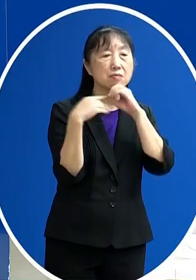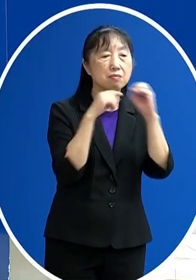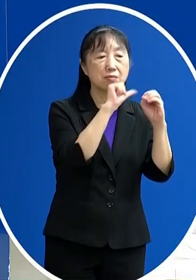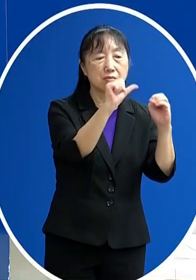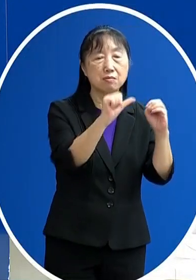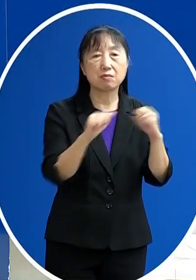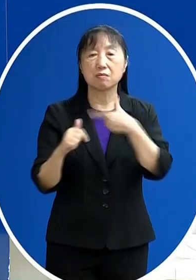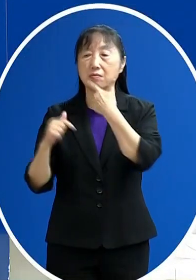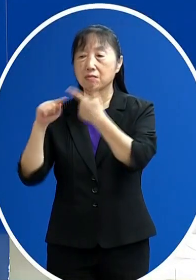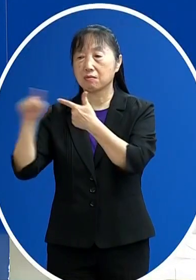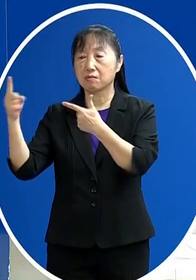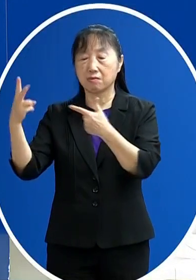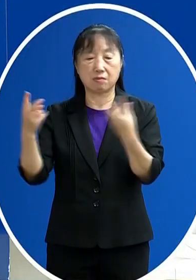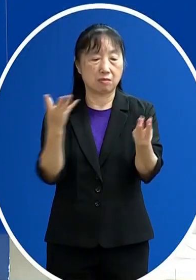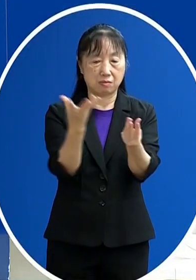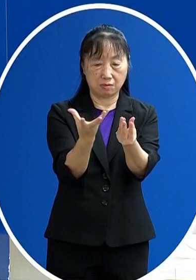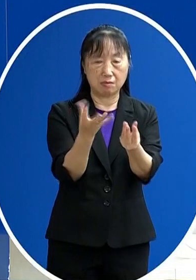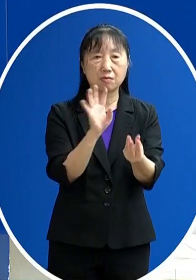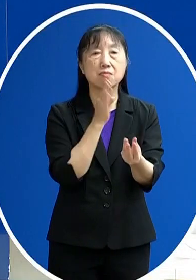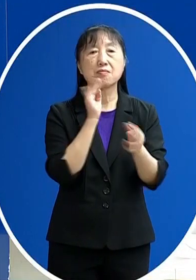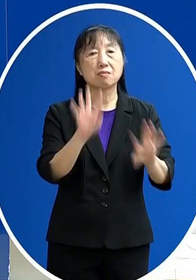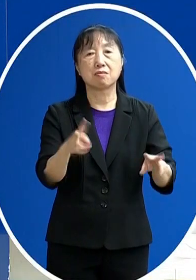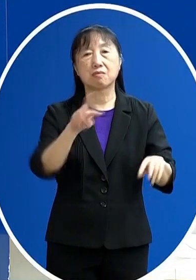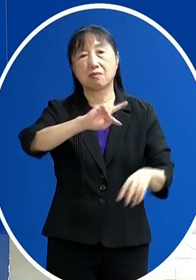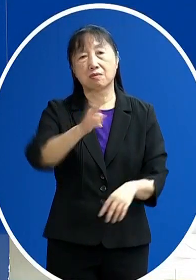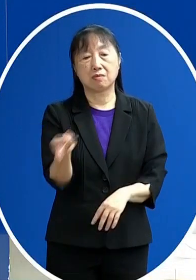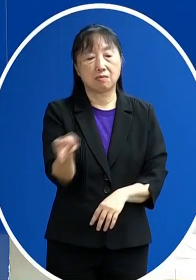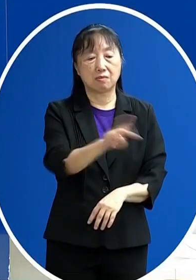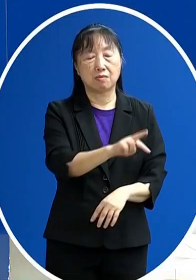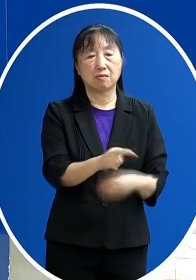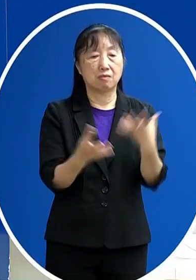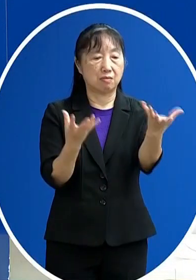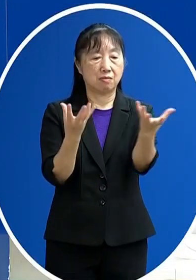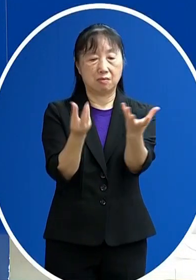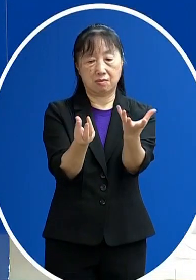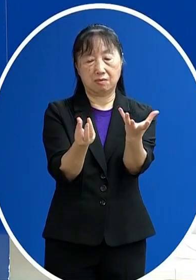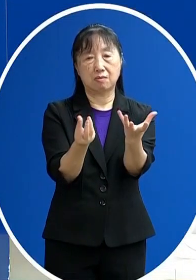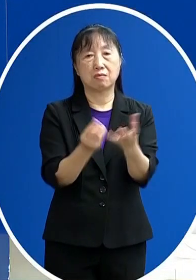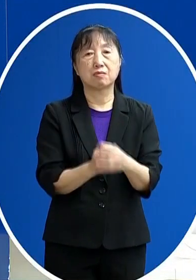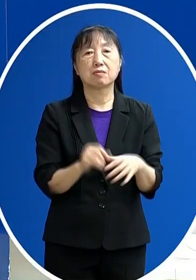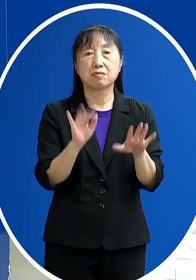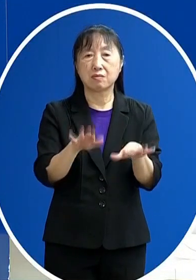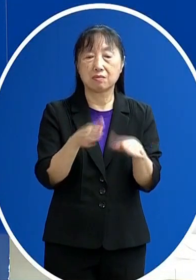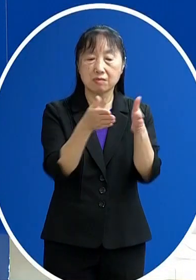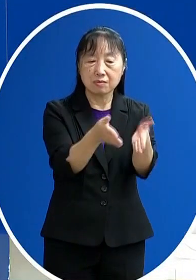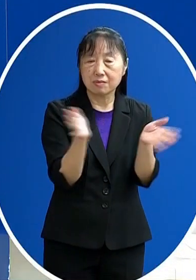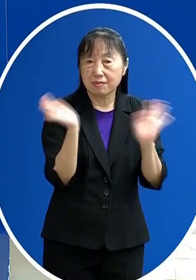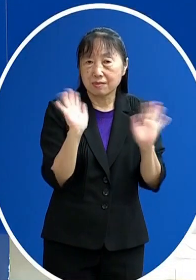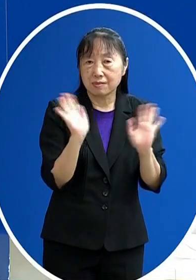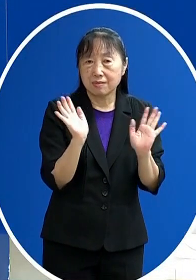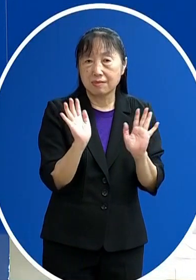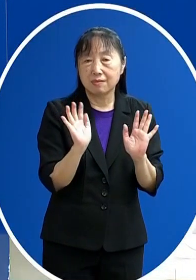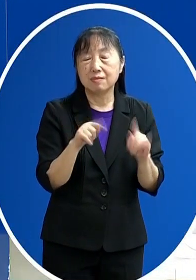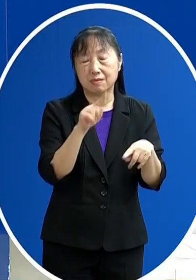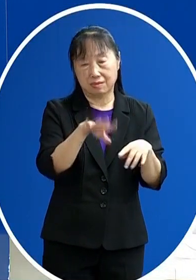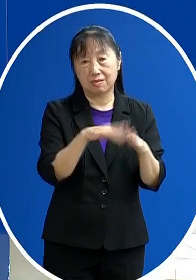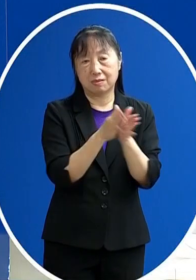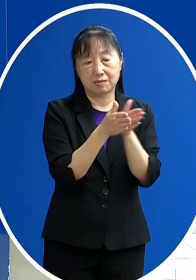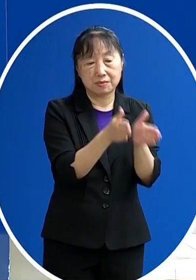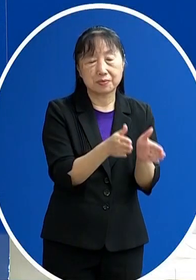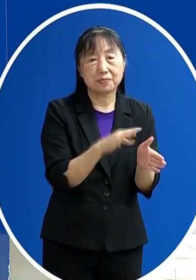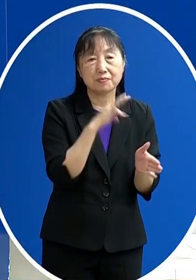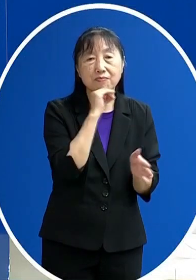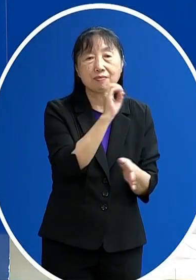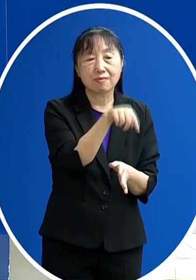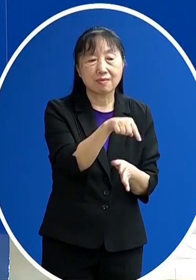那现在看到这个年龄层事实上已经翻转，然后就说针对幼童的部分呢，这个所占的比例已经高达六成以